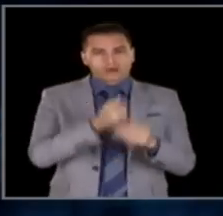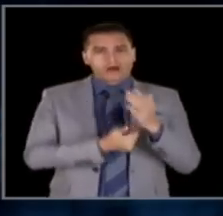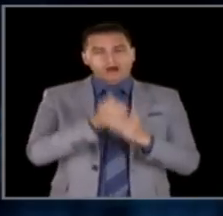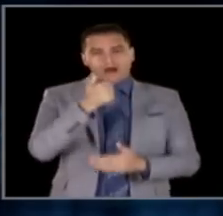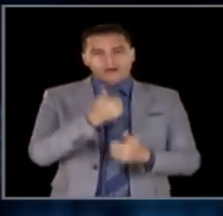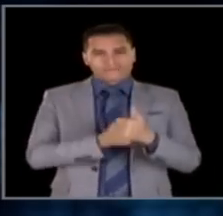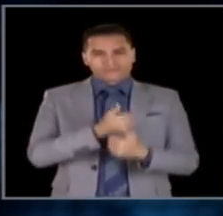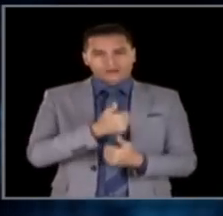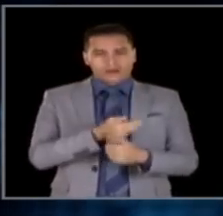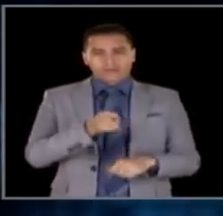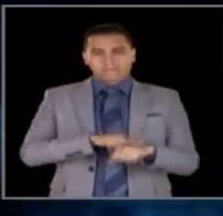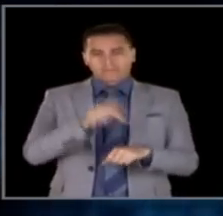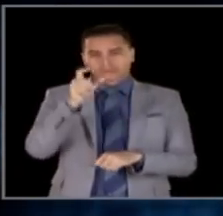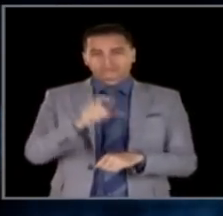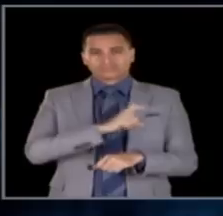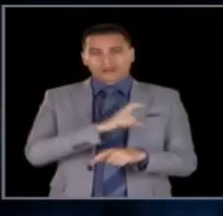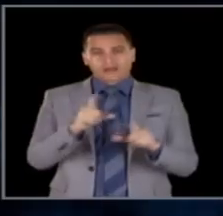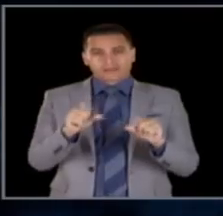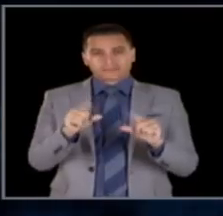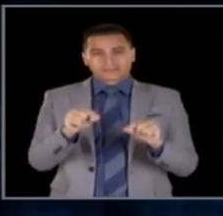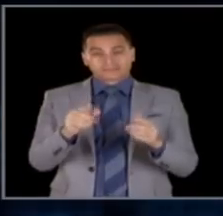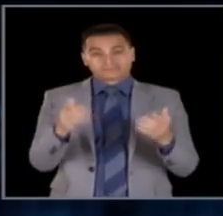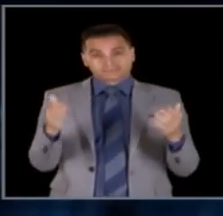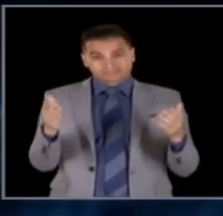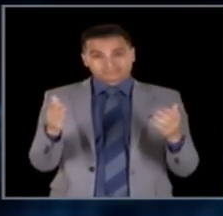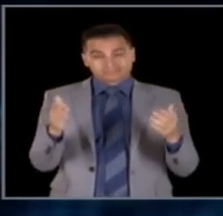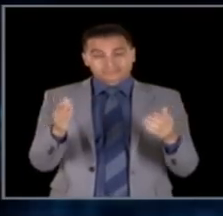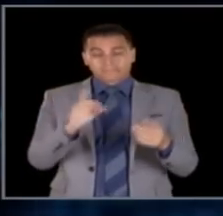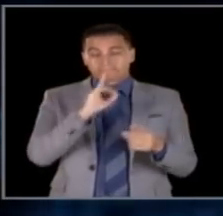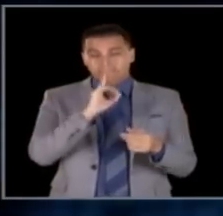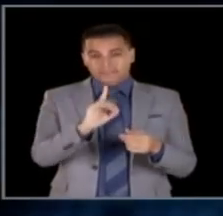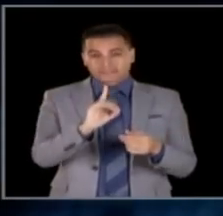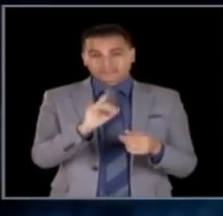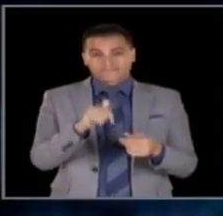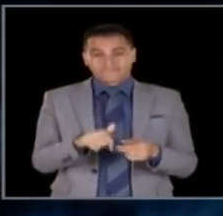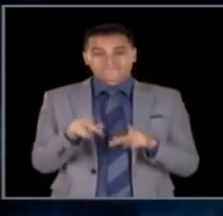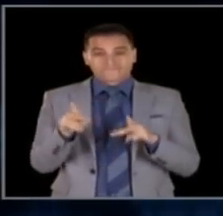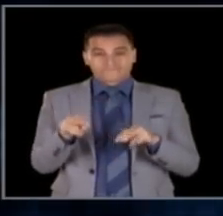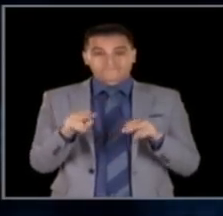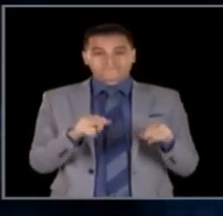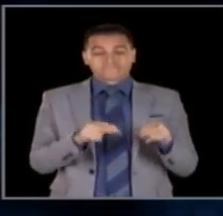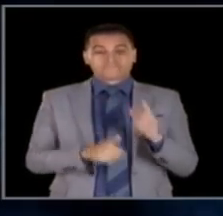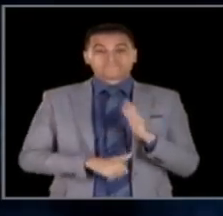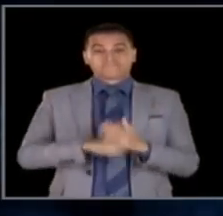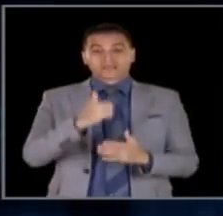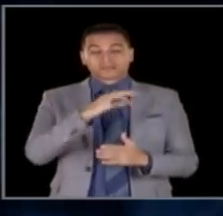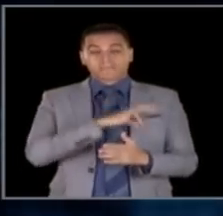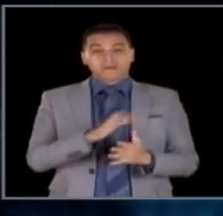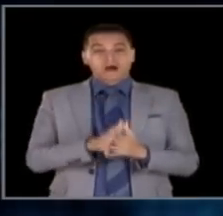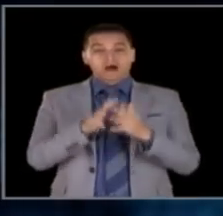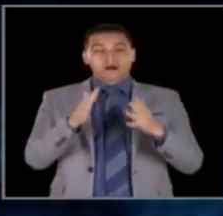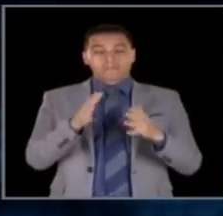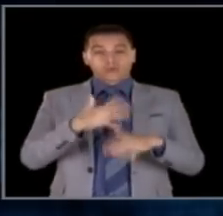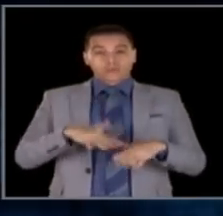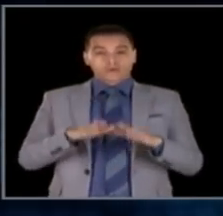اللي حيحصل على لقب أفضل لاعب؟ ومين هو الصاحب المثالي؟ أما المكسب الأكبر إن كل